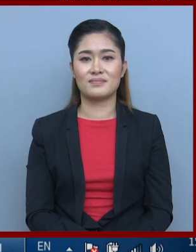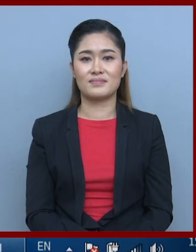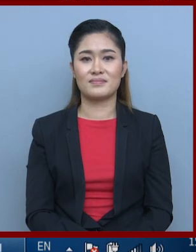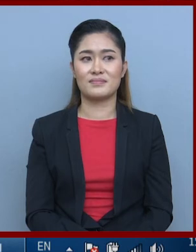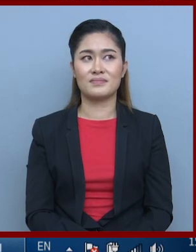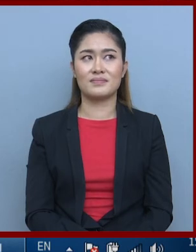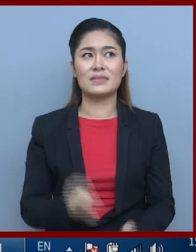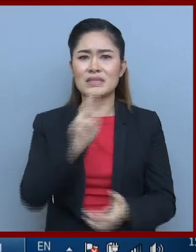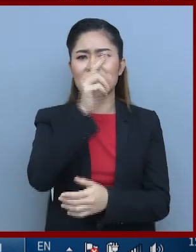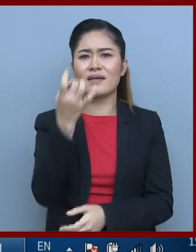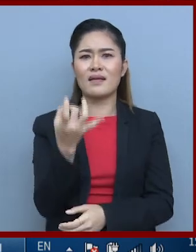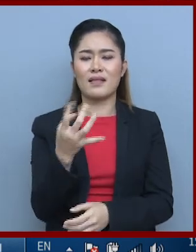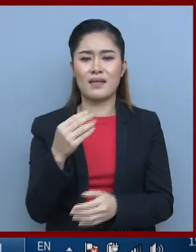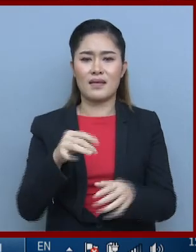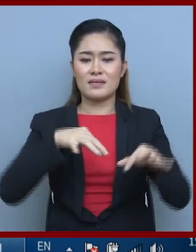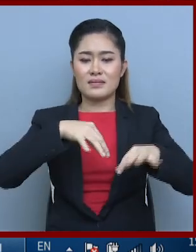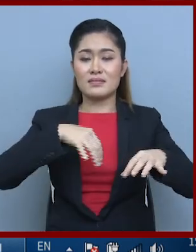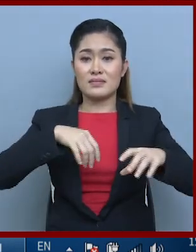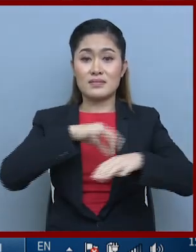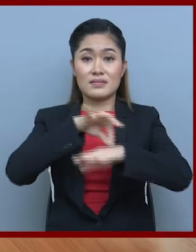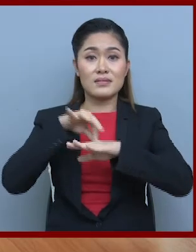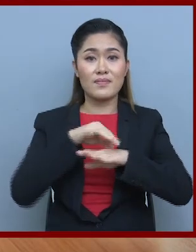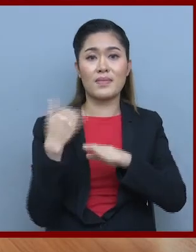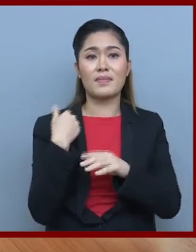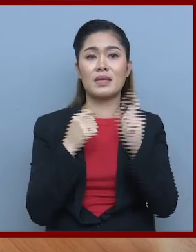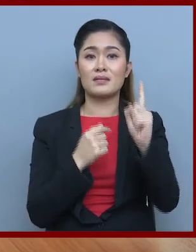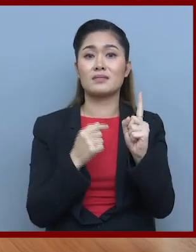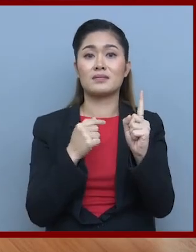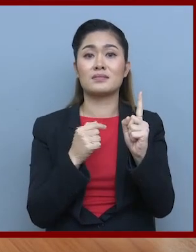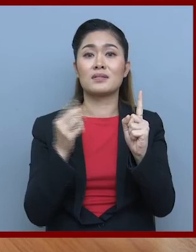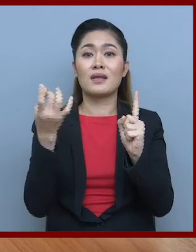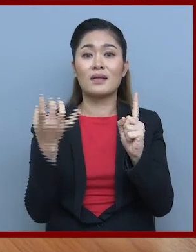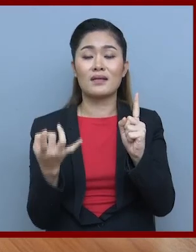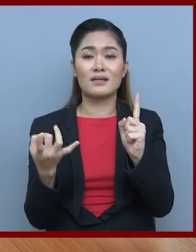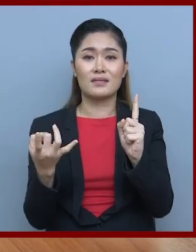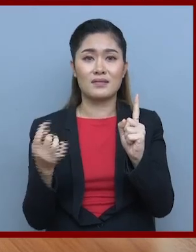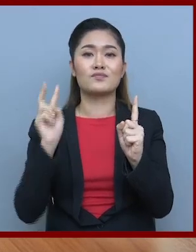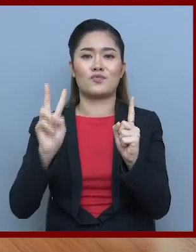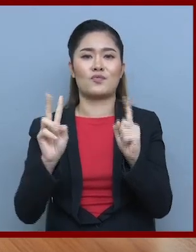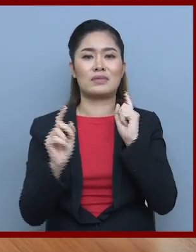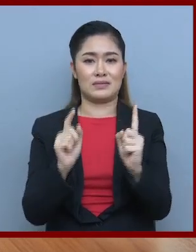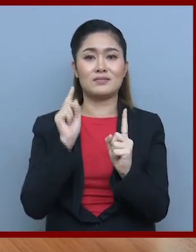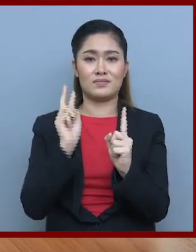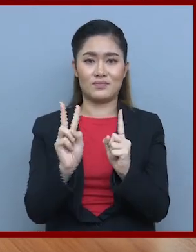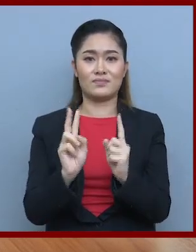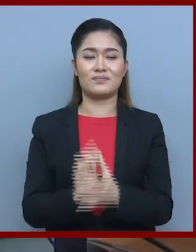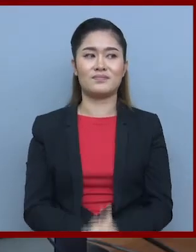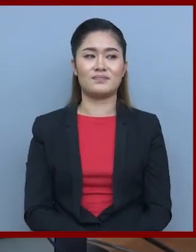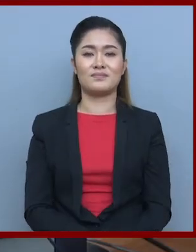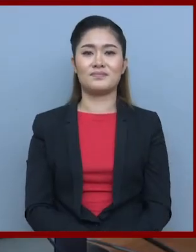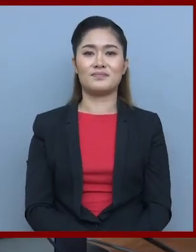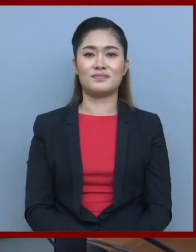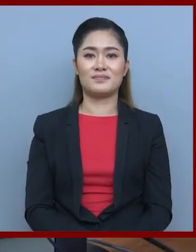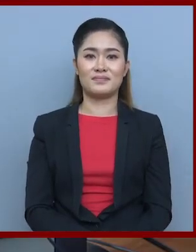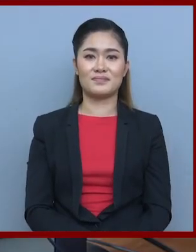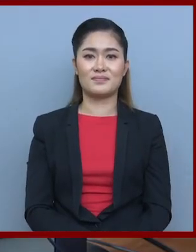จากนั้นเราเอาอะไรมาวางอีก2ตัว timer 1 timer 1กับ timer 2